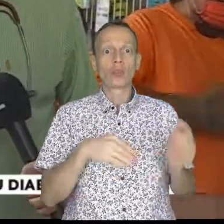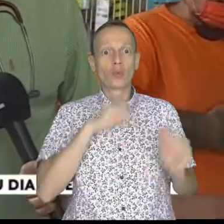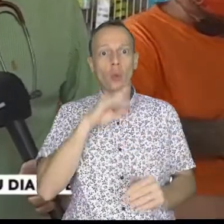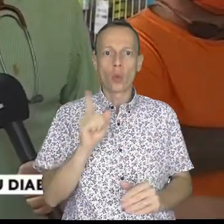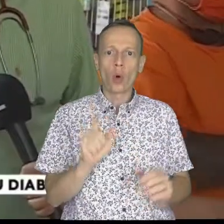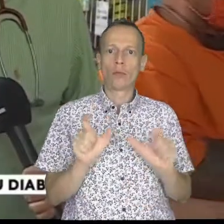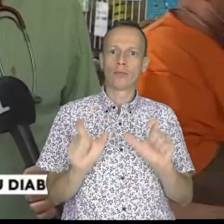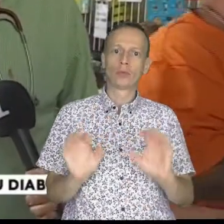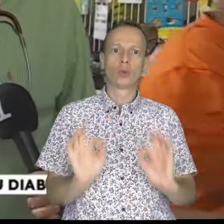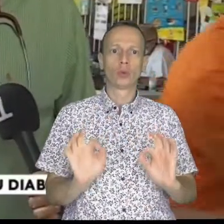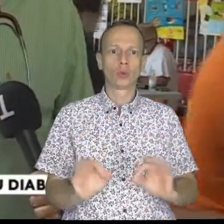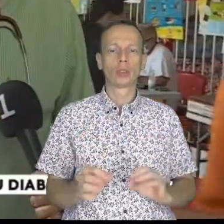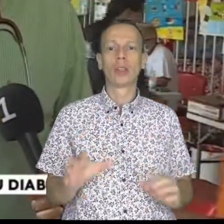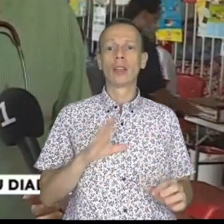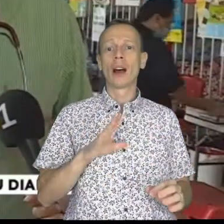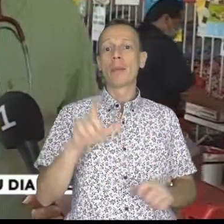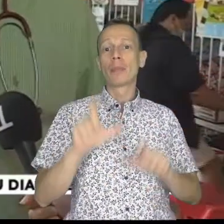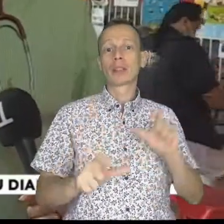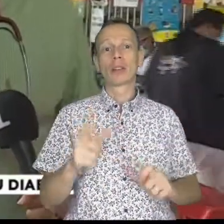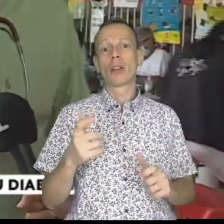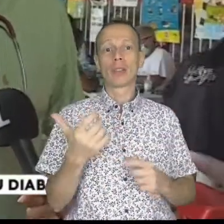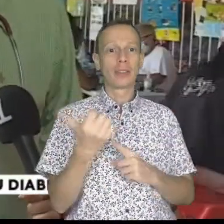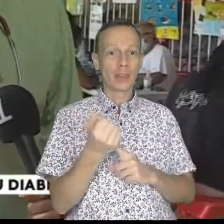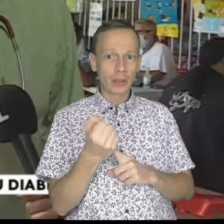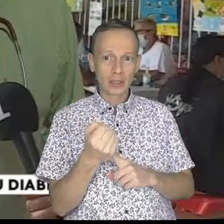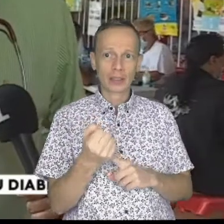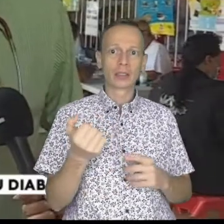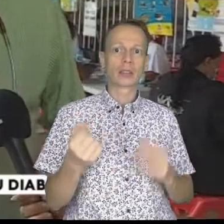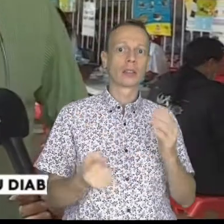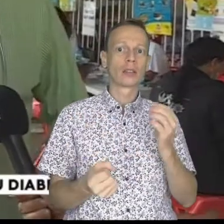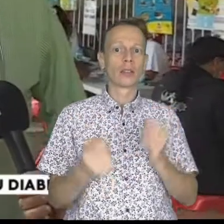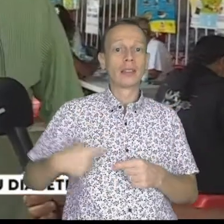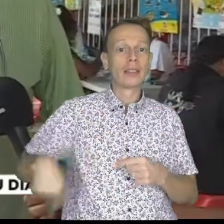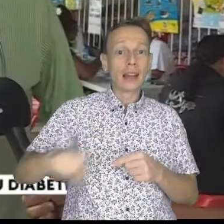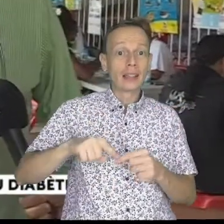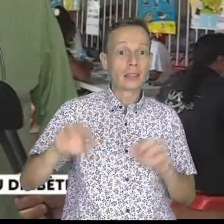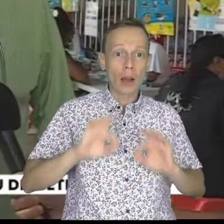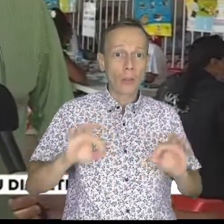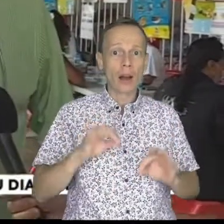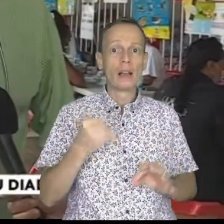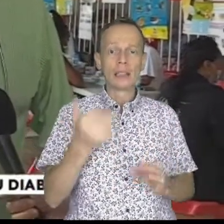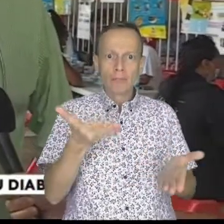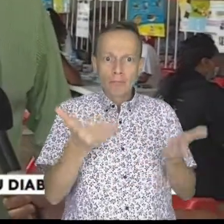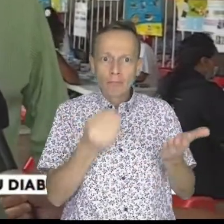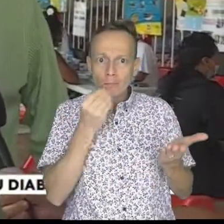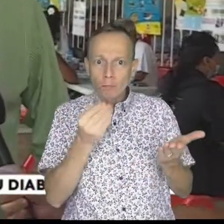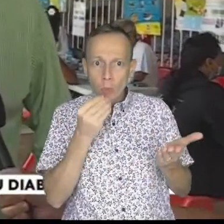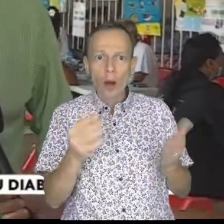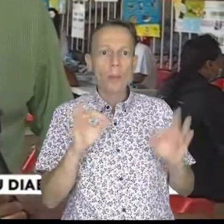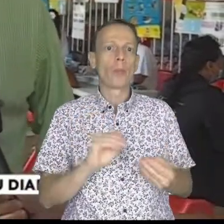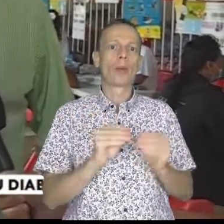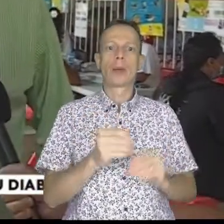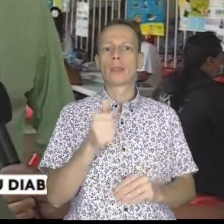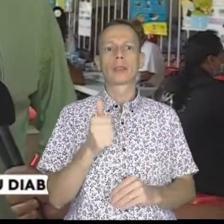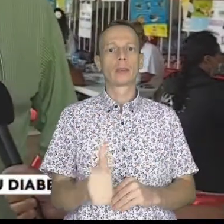parmi les patients hospitalisés, il y a très peu de diabétiques, sauf ceux qui sont mal équilibrés. Donc s'ils ont un diabète très bien équilibré, ils n'ont pas de